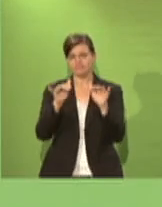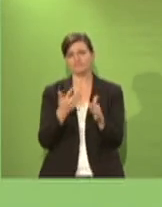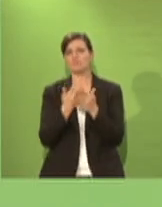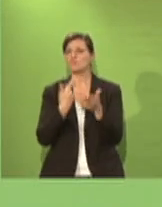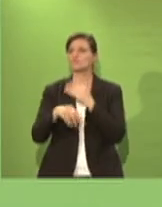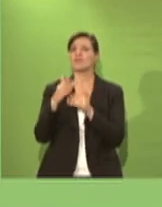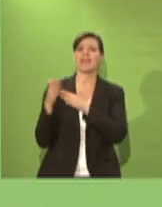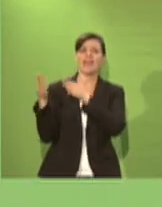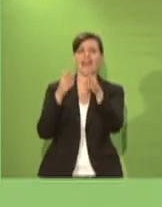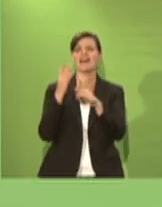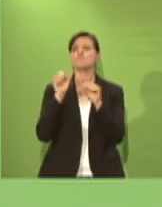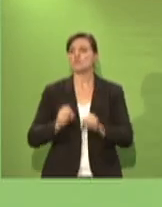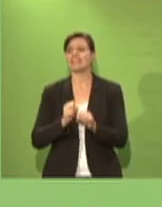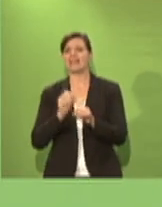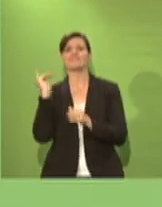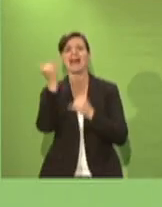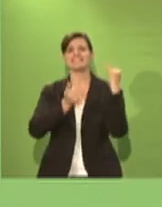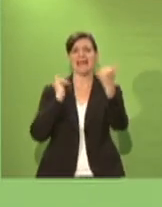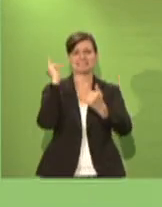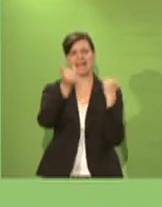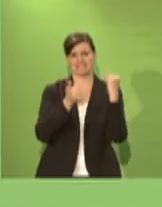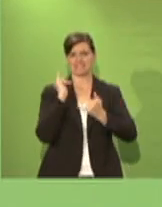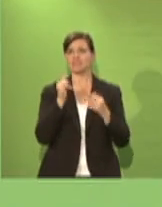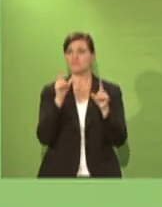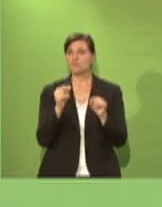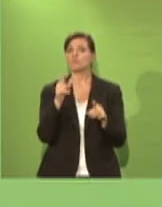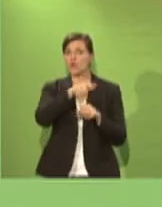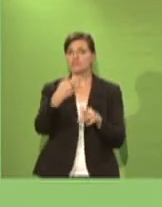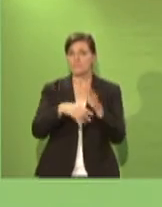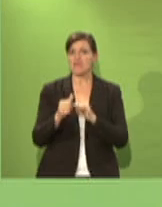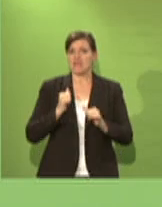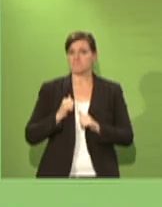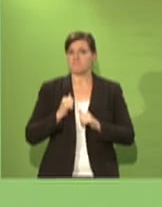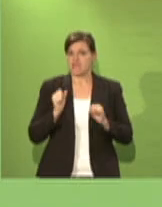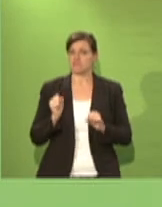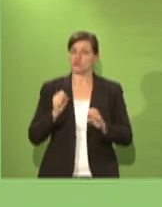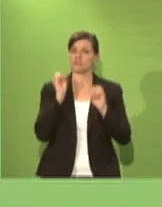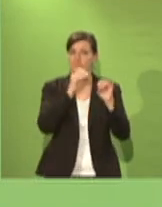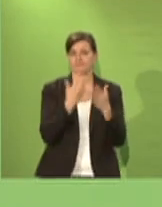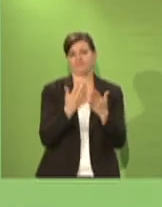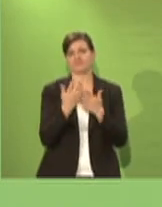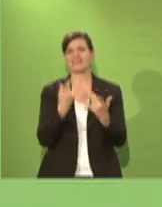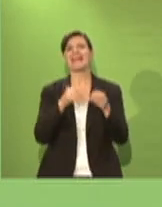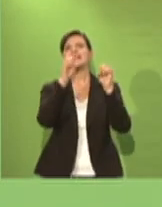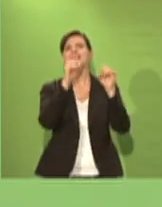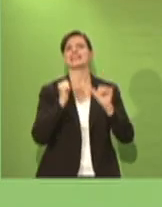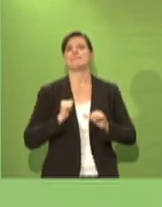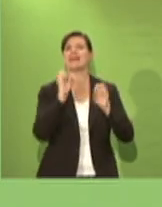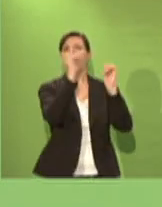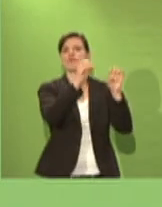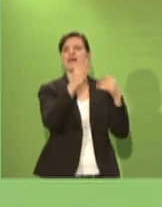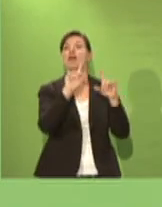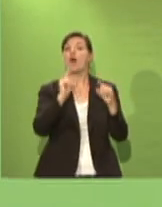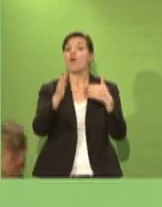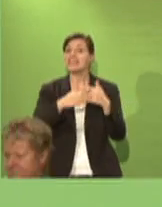Nahverkehr verreisen und damit natürlich auch mehr Gepäck mit sich führen, ist es wichtig, dass eben die Gepäckaufbewahrung auch im Nahverkehr